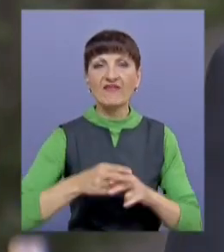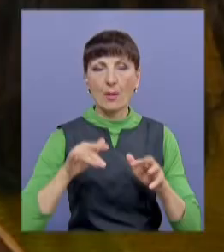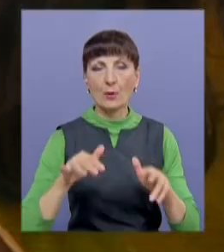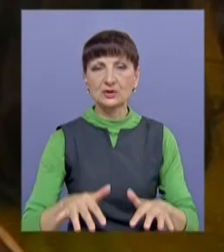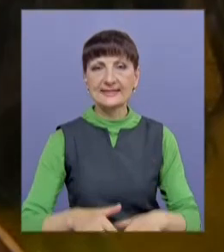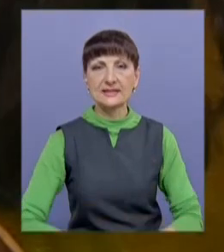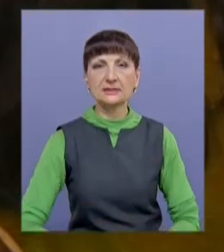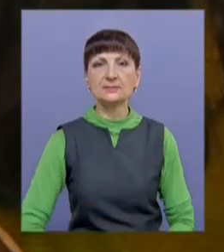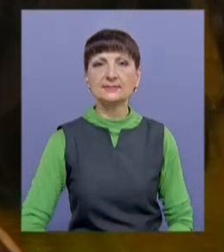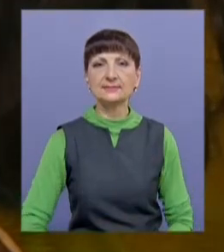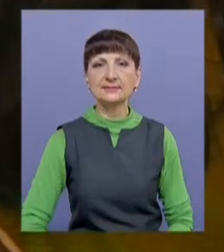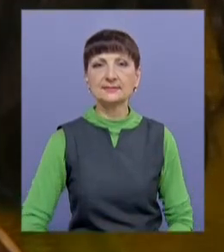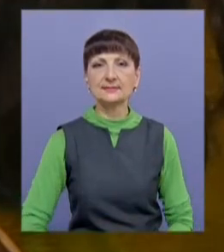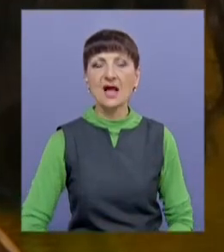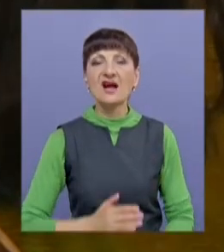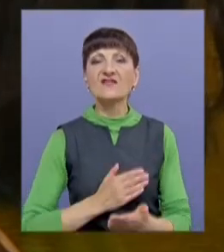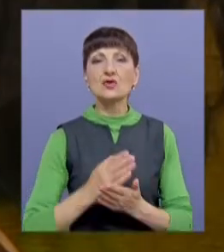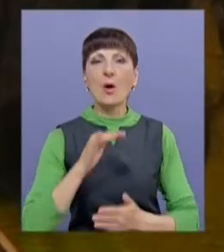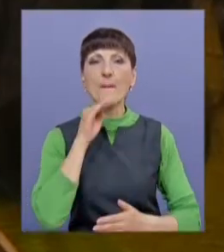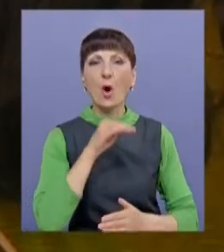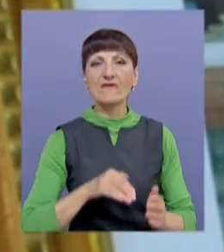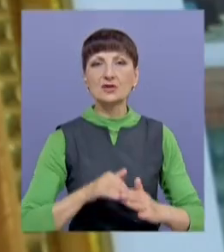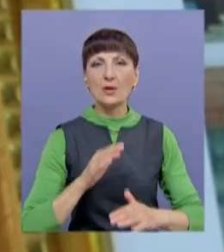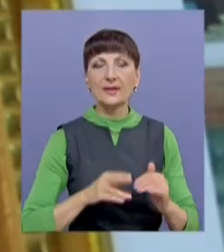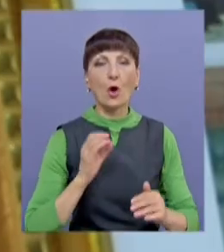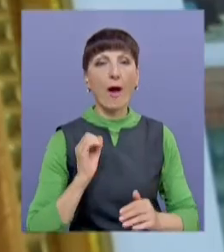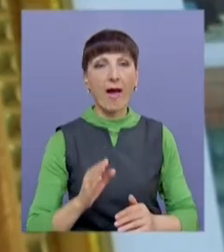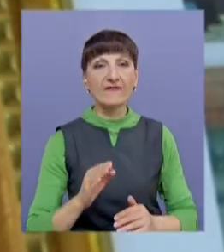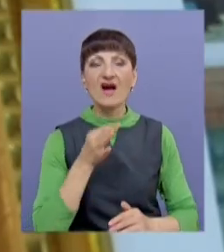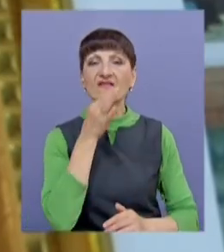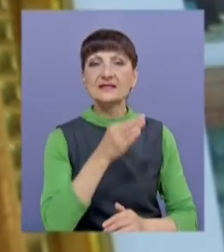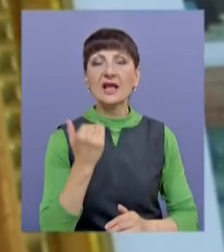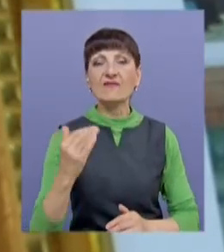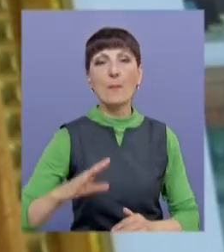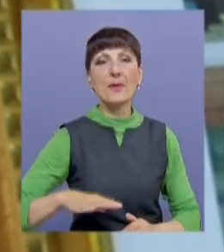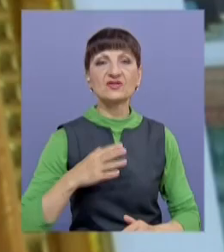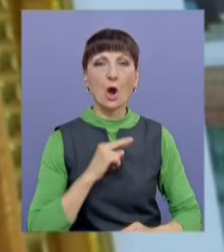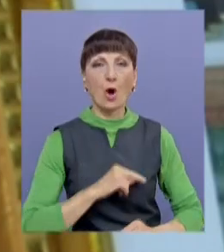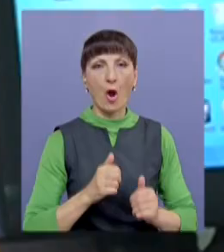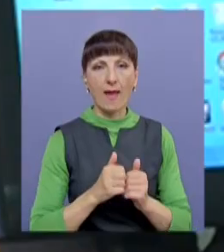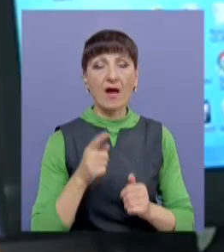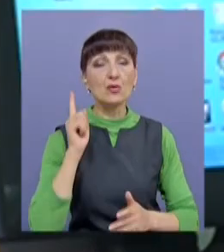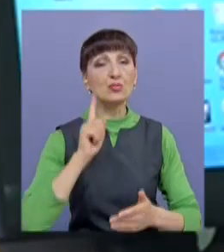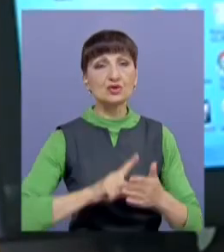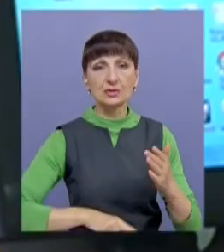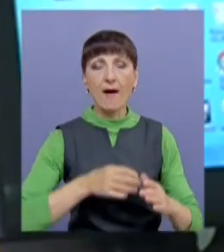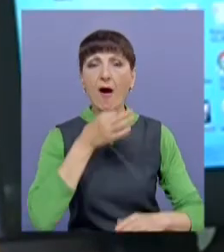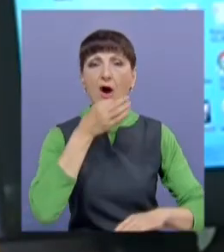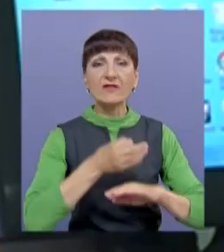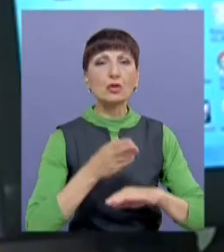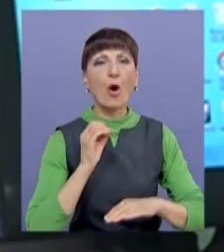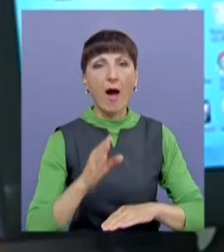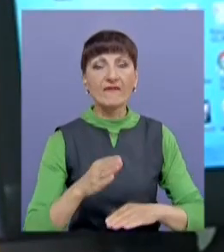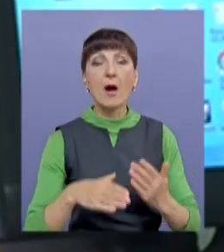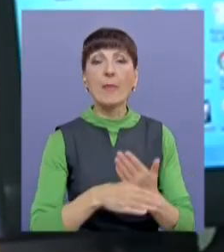процессе. О высоком профессионализме Касым-Жомарта Токаева высказались его бывшие коллеги. Они убеждены, ответственность Токаева